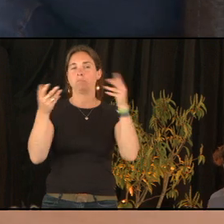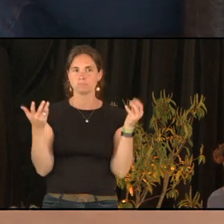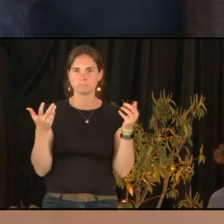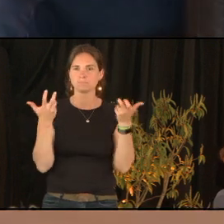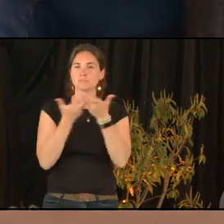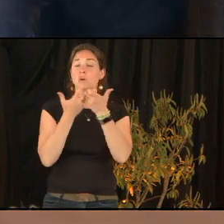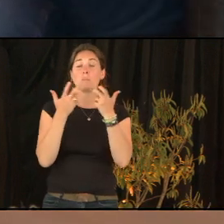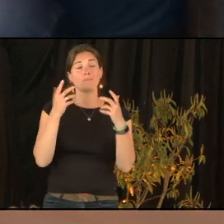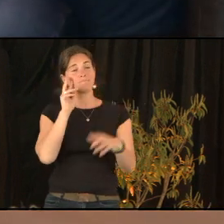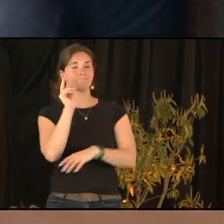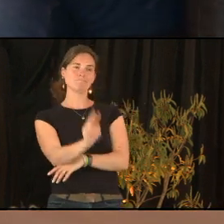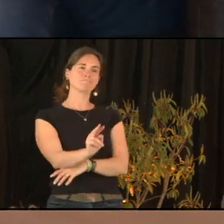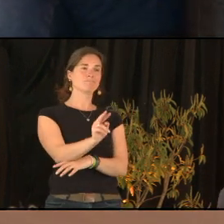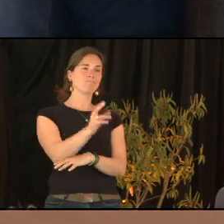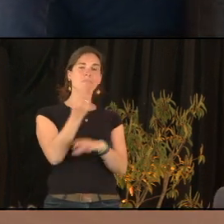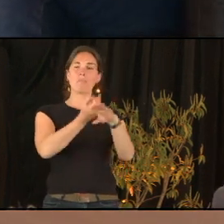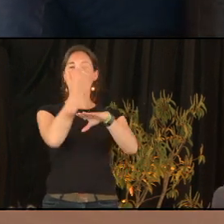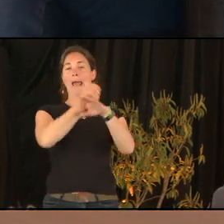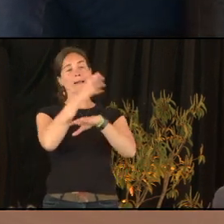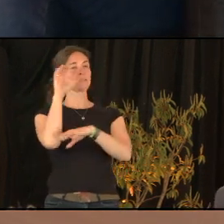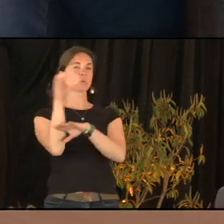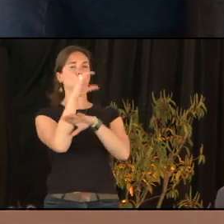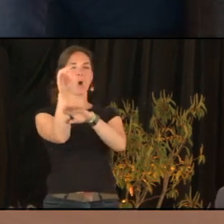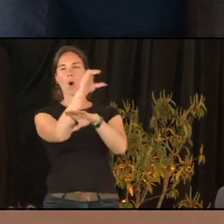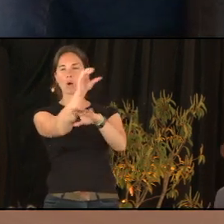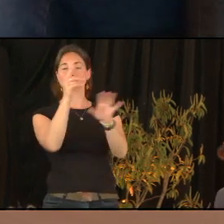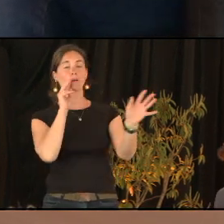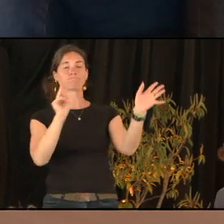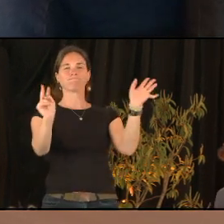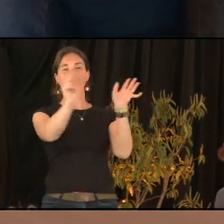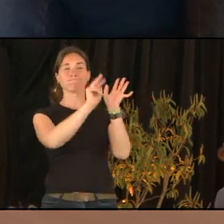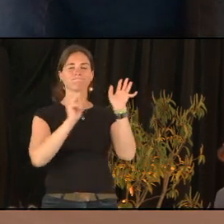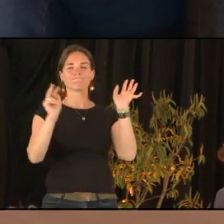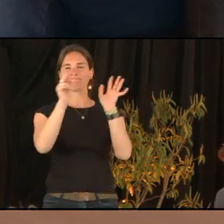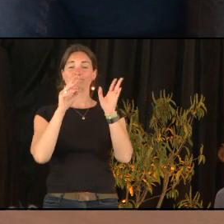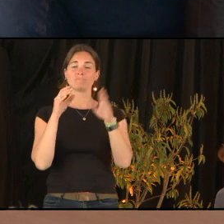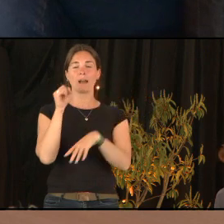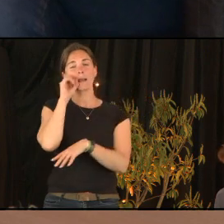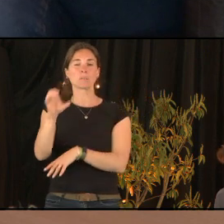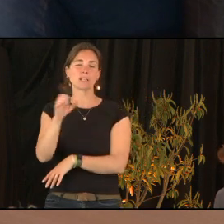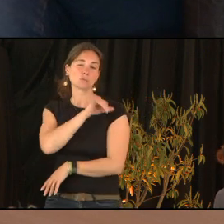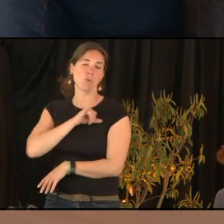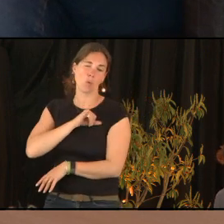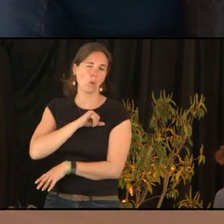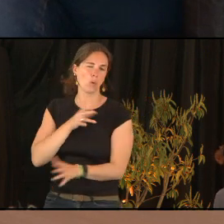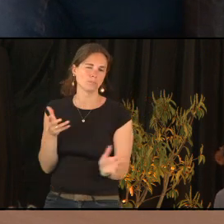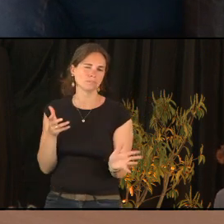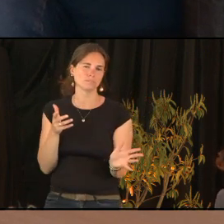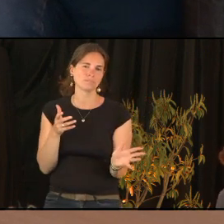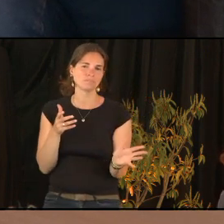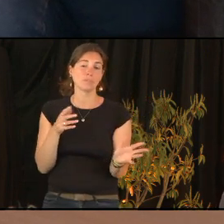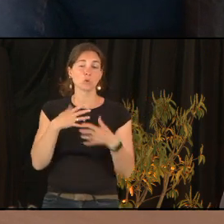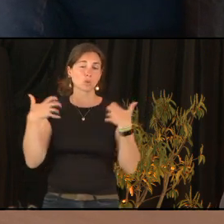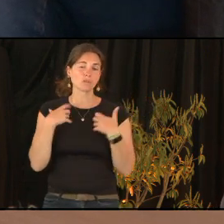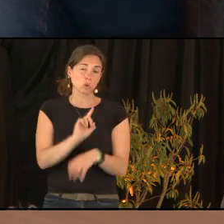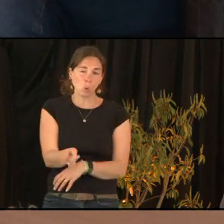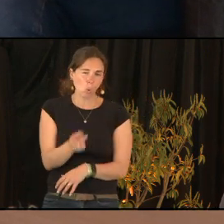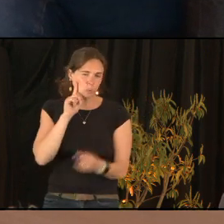de baleines et de dinosaures, enfin, le truc bien capitaliste, pas très